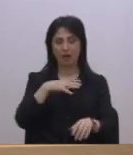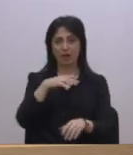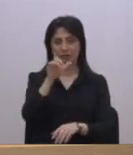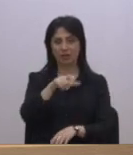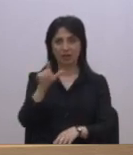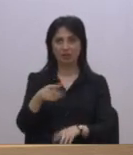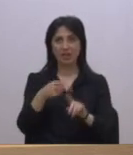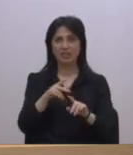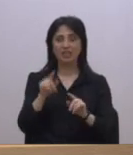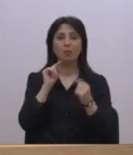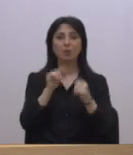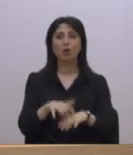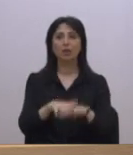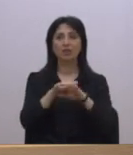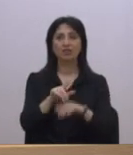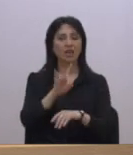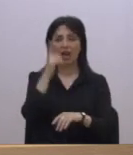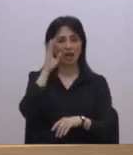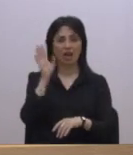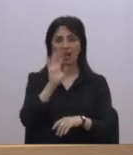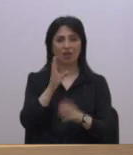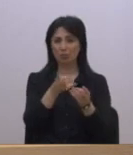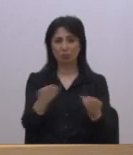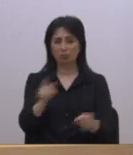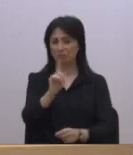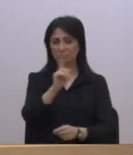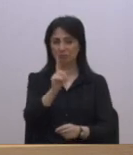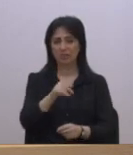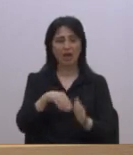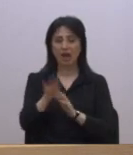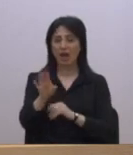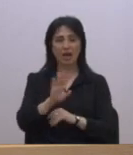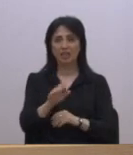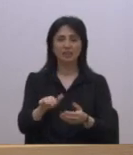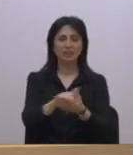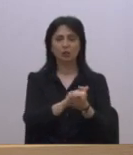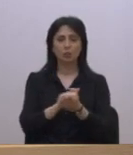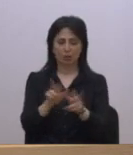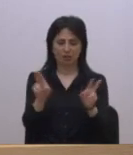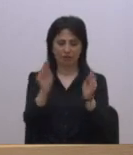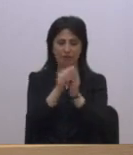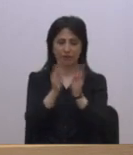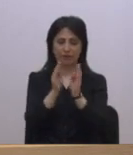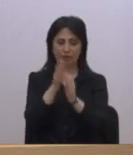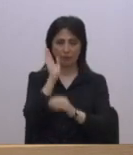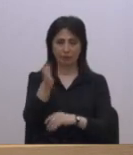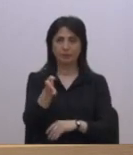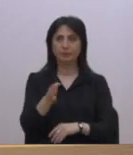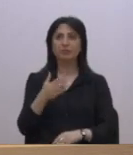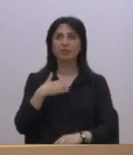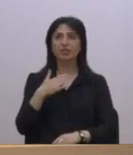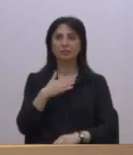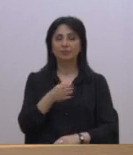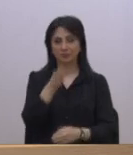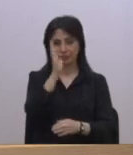ხალხი. ეს პროტესტი არ გეგონოთ, რომ განელდება. არსად არ წავა ეს ერთიანი სულისკვეთება, რაც დღეს საქართველოში არის. ჩვენ